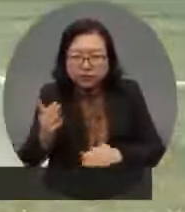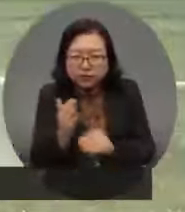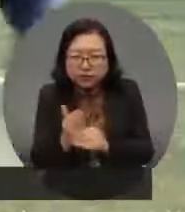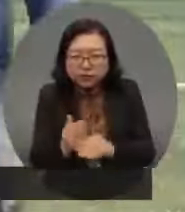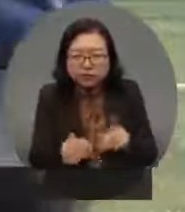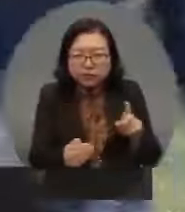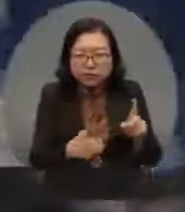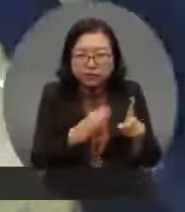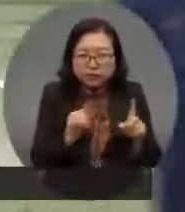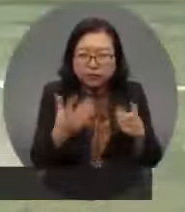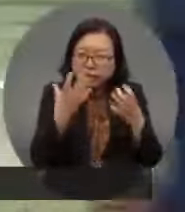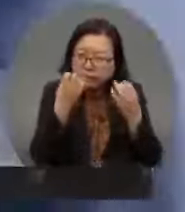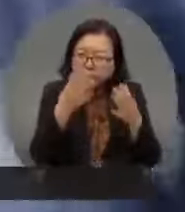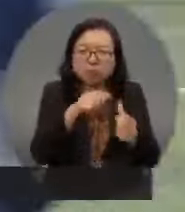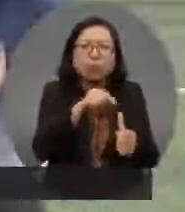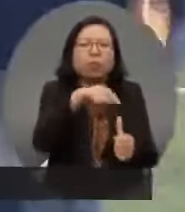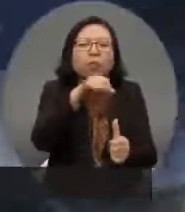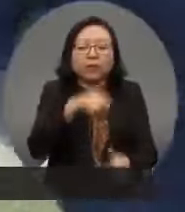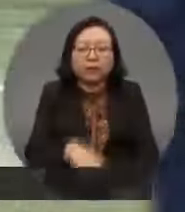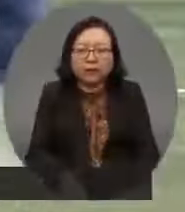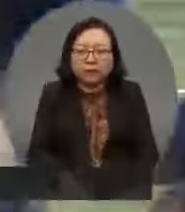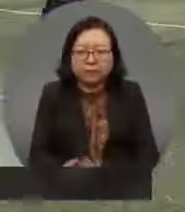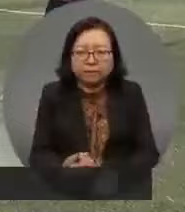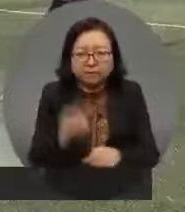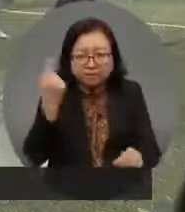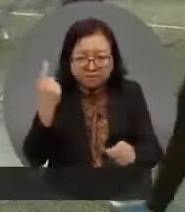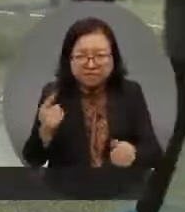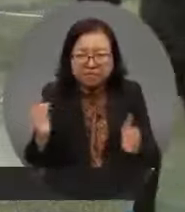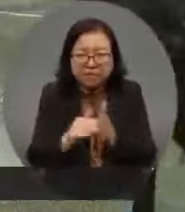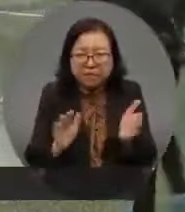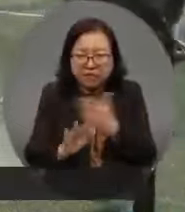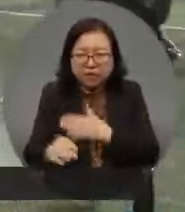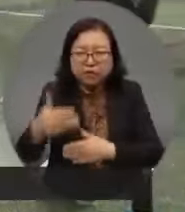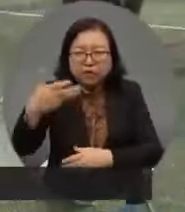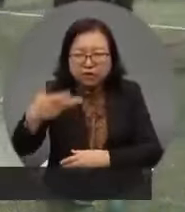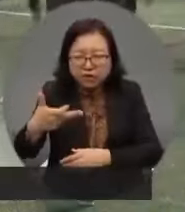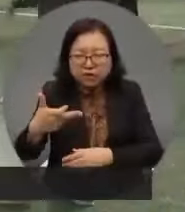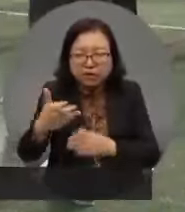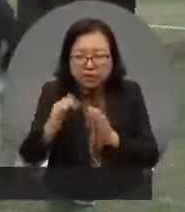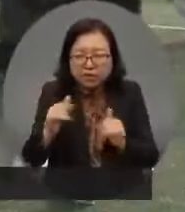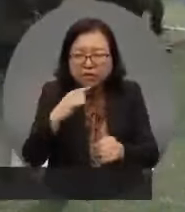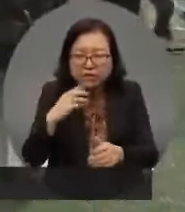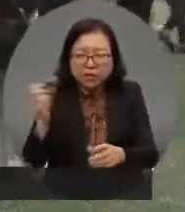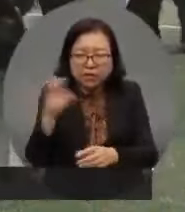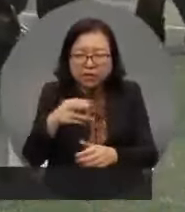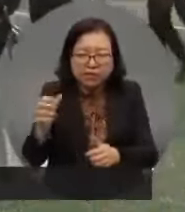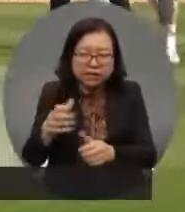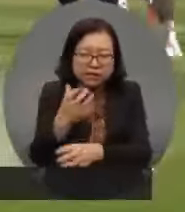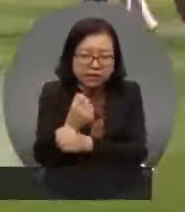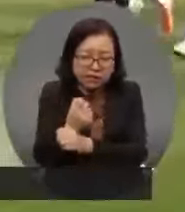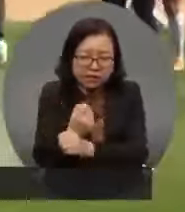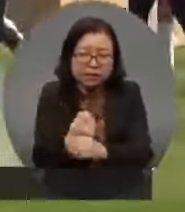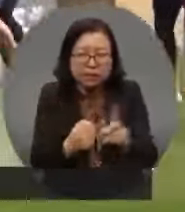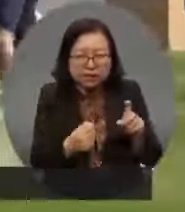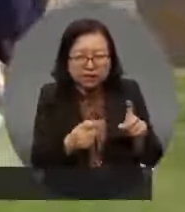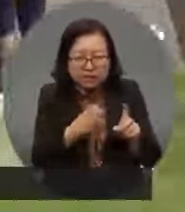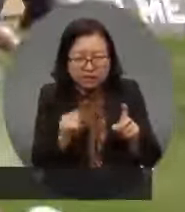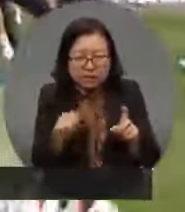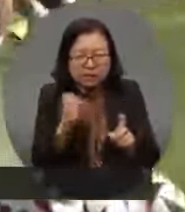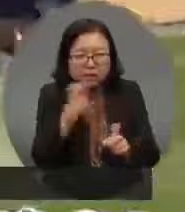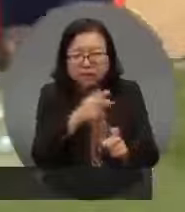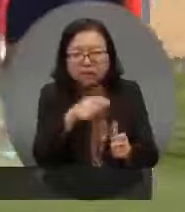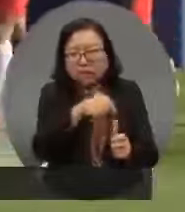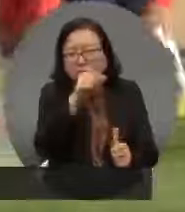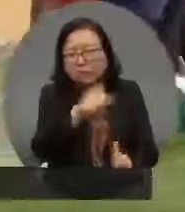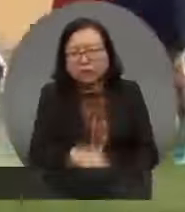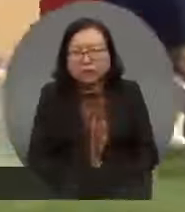11명이 새로운 얼굴입니다. 지난해 시즌이 끝나고 18명만 재계약했고 11명을 영입했습니다. 연초부터